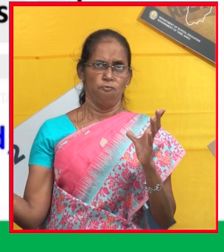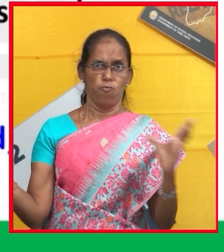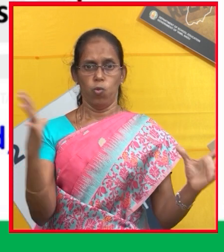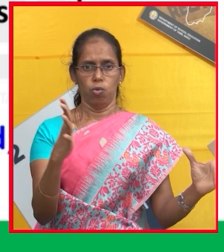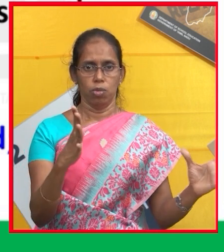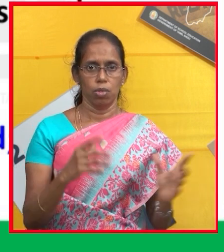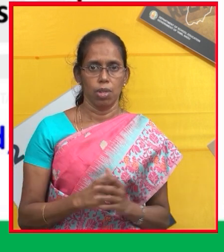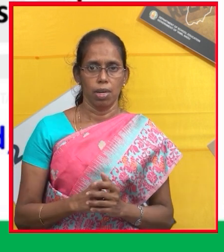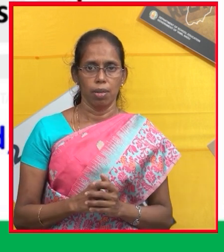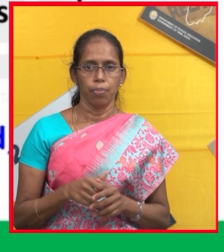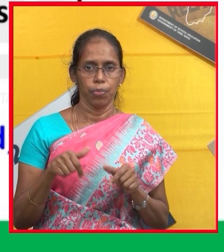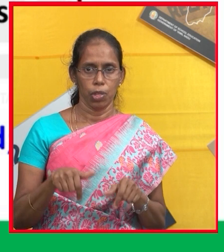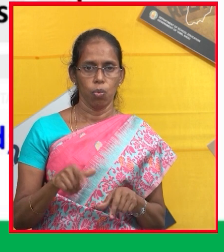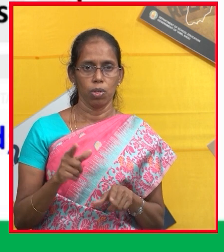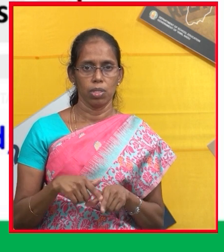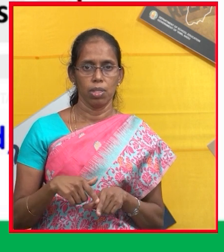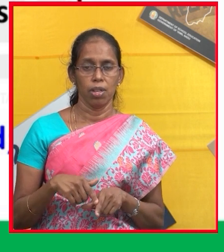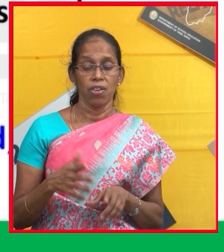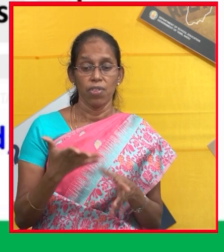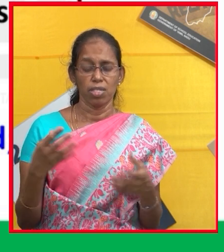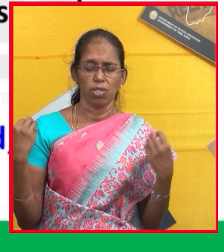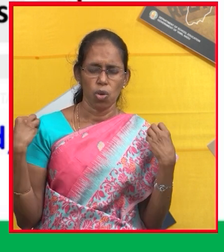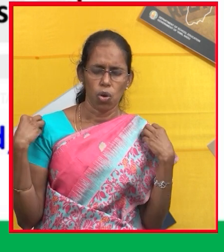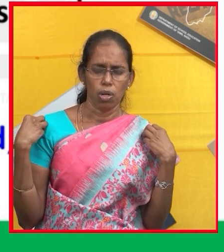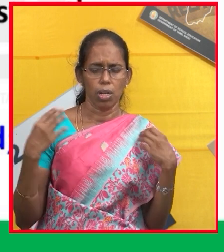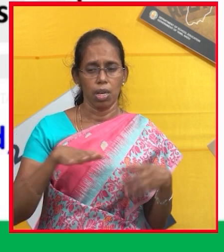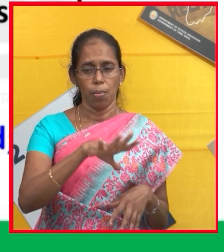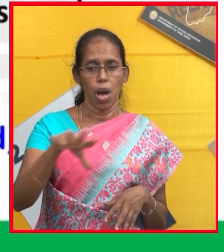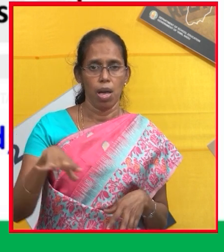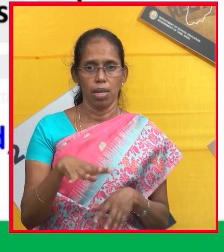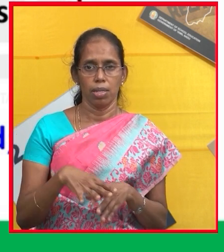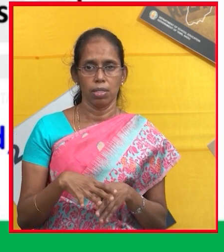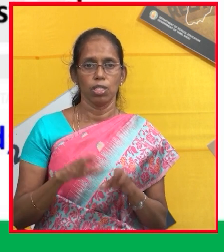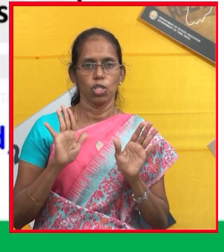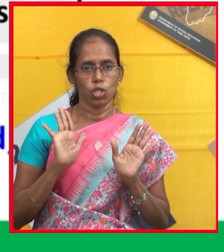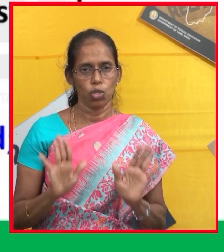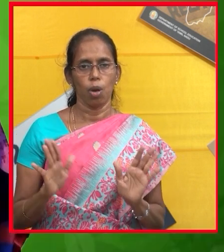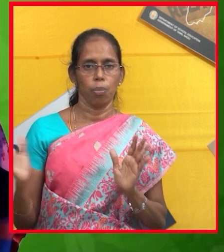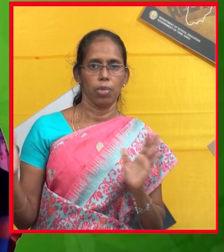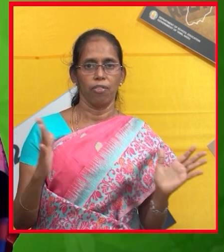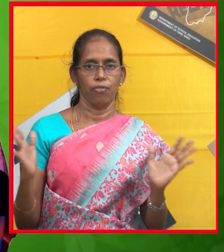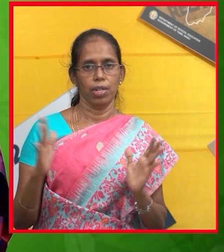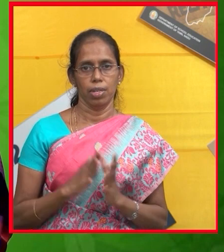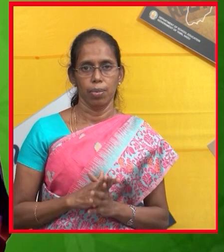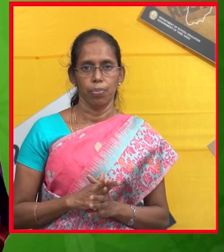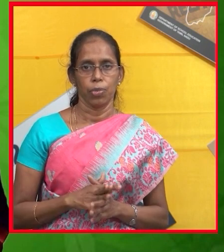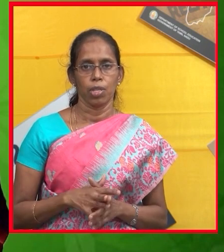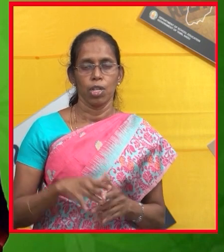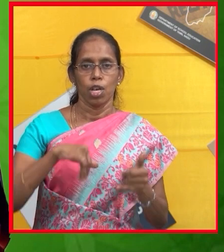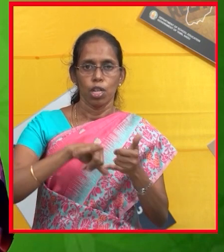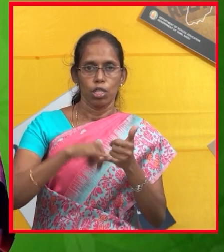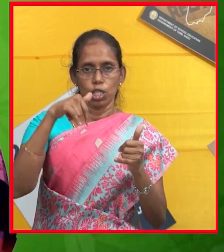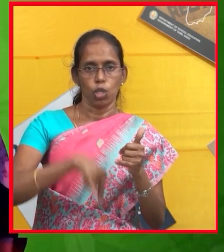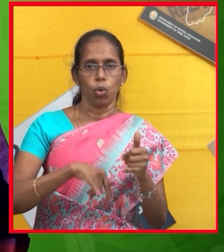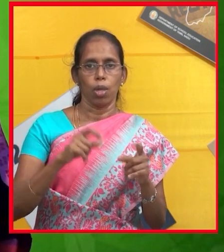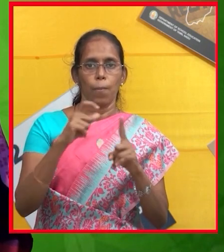land. It is normal on sea where there is hardly any landmass to stop the winds. அப்போ சவுத் பசிபிக் அந்த ஏரியாவில்